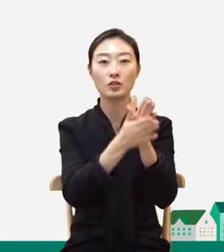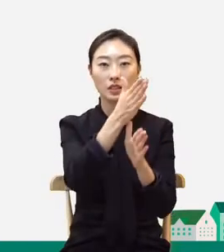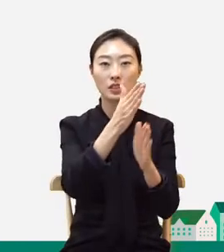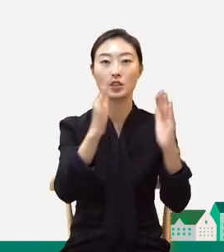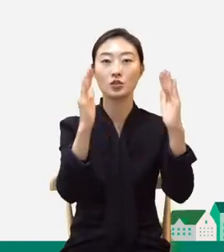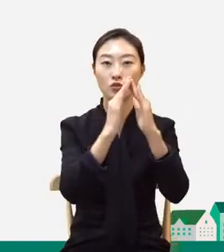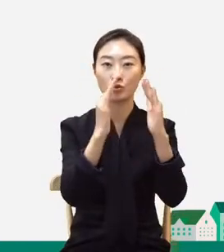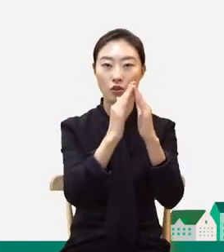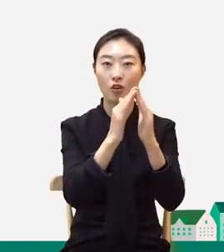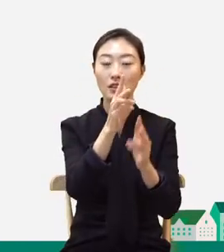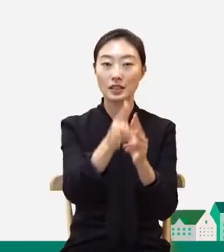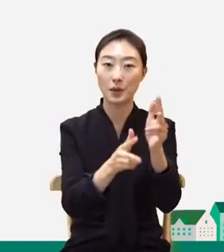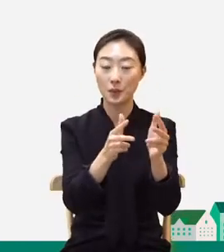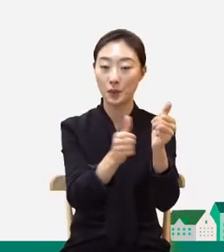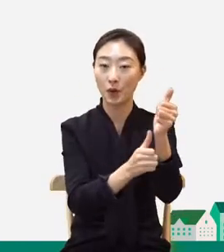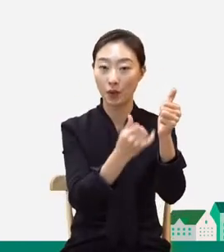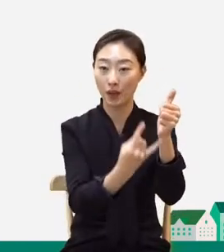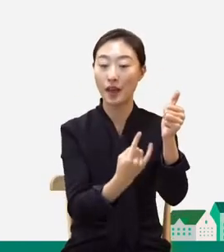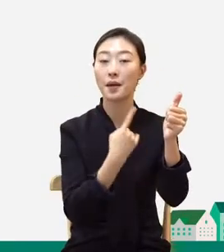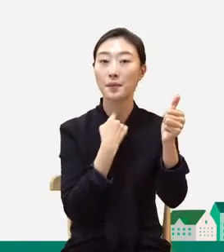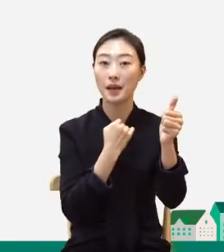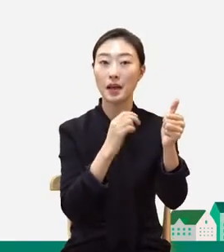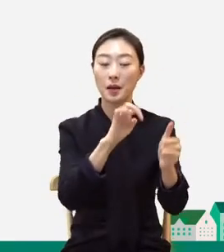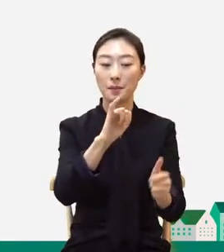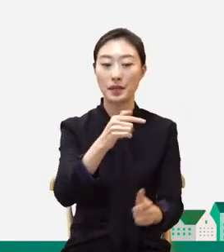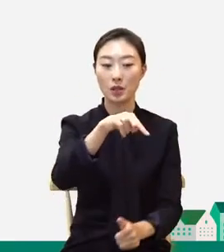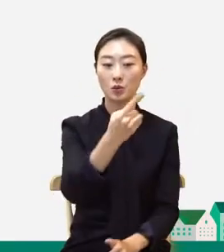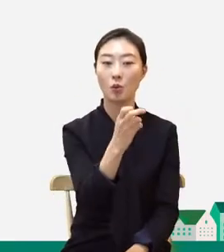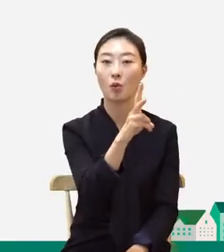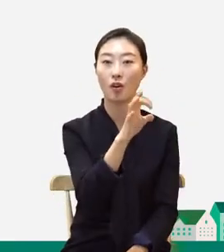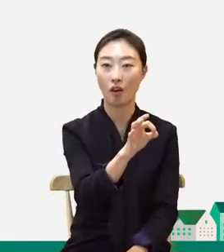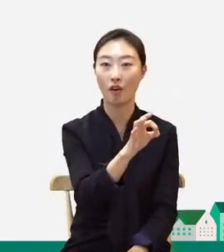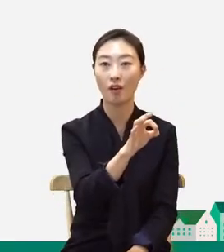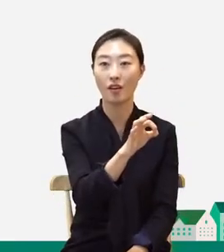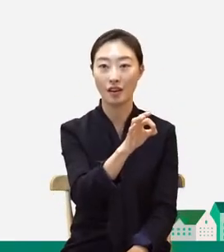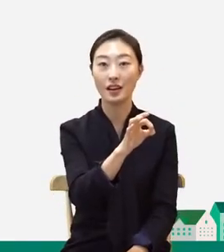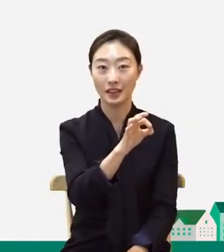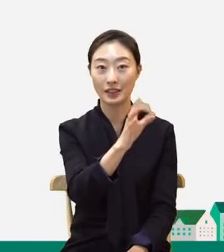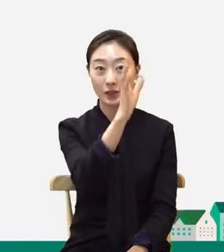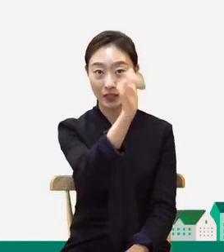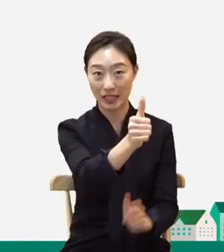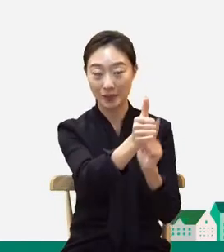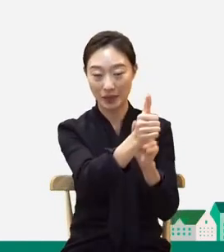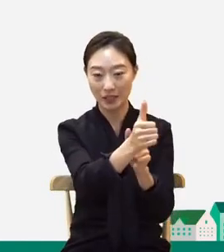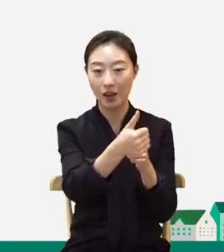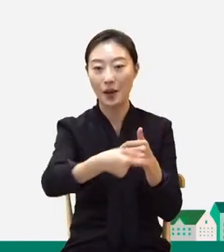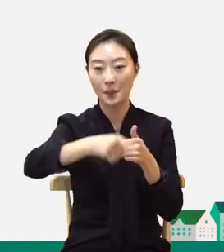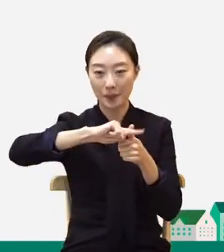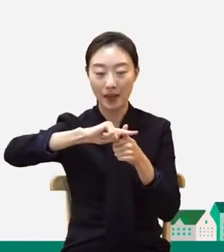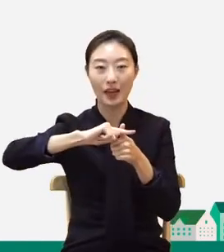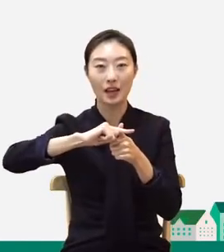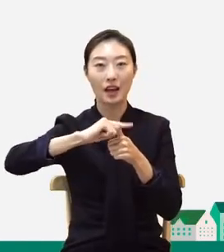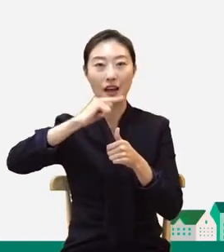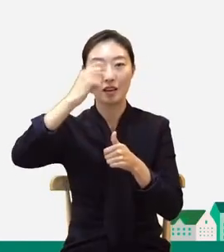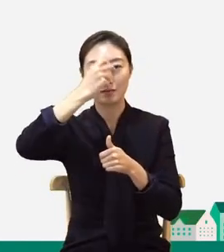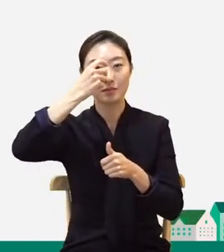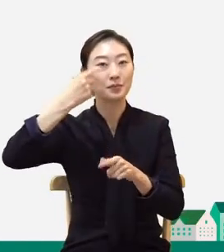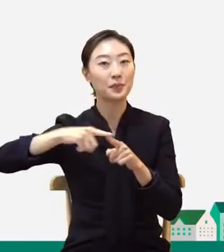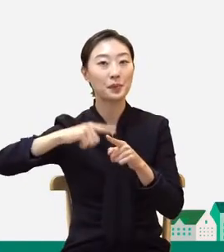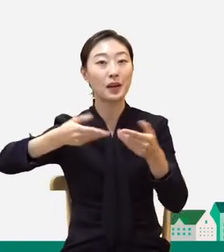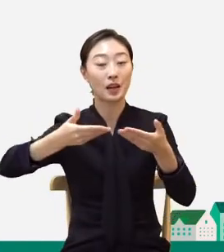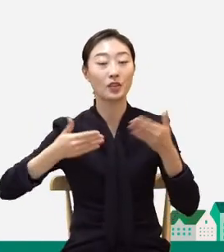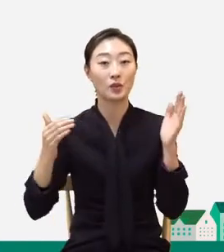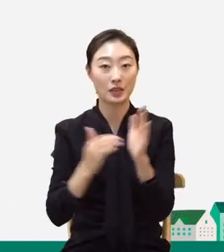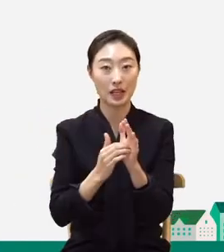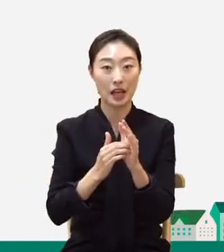주거지원단 위원이시기도 했던 저희 민소영 좌장님께서 연구에 자문을 주셨습니다. 먼저 1년 동안 6명 입주자